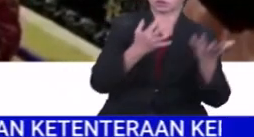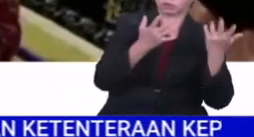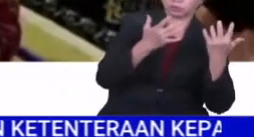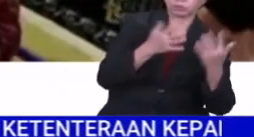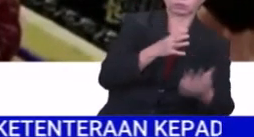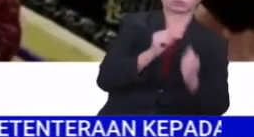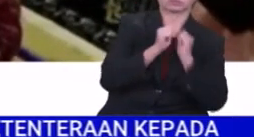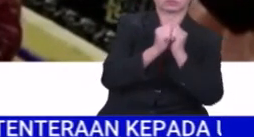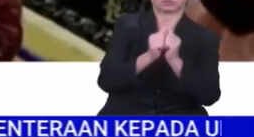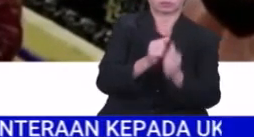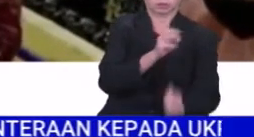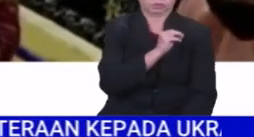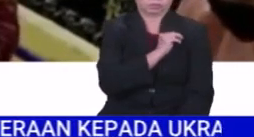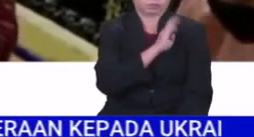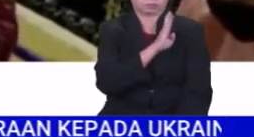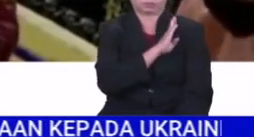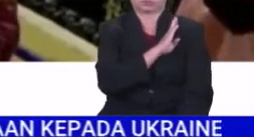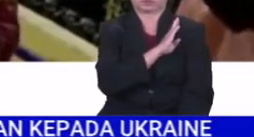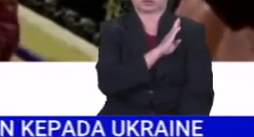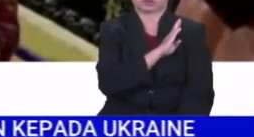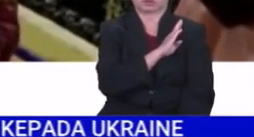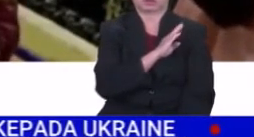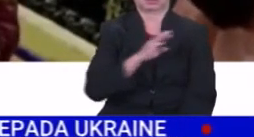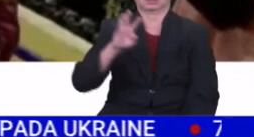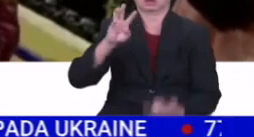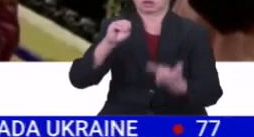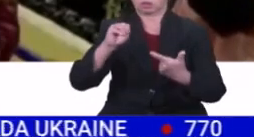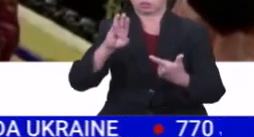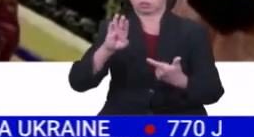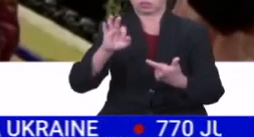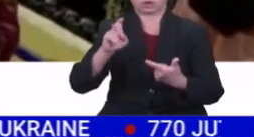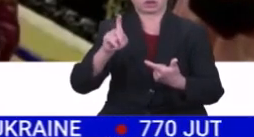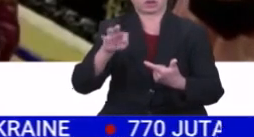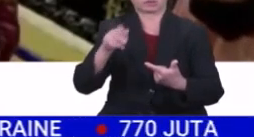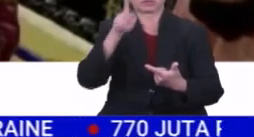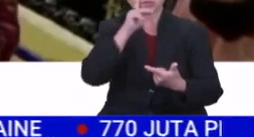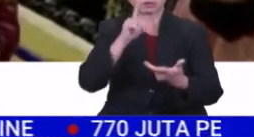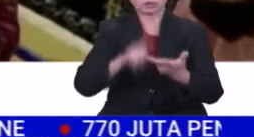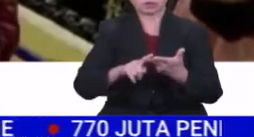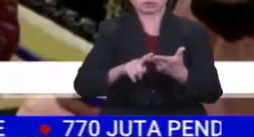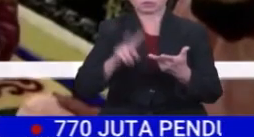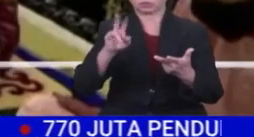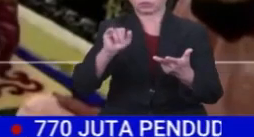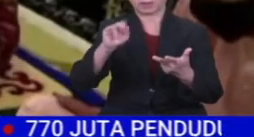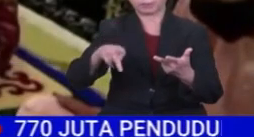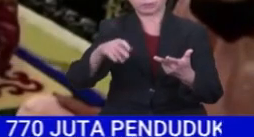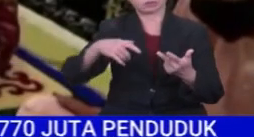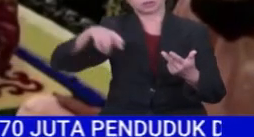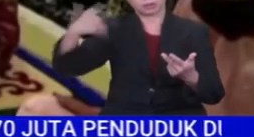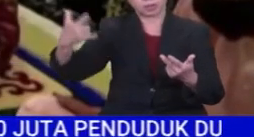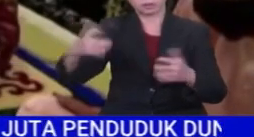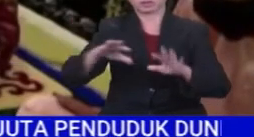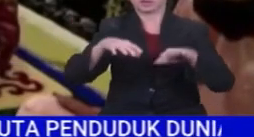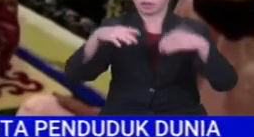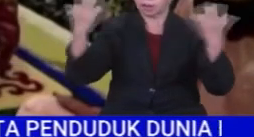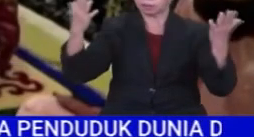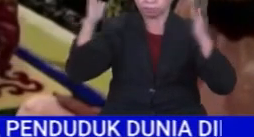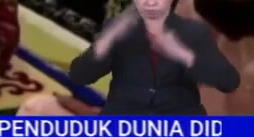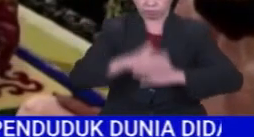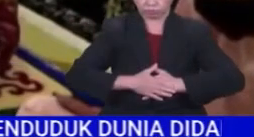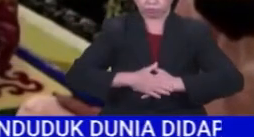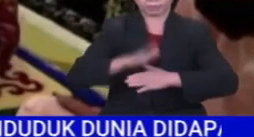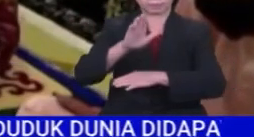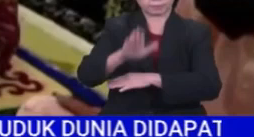Datuk Sri Muhammad Sanusi Mak Nur mustika jala dacsee awang dan kenamaan lain selesai sholat Magrib yang